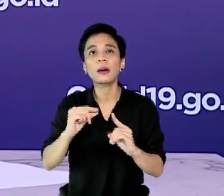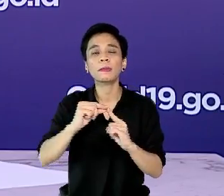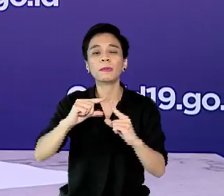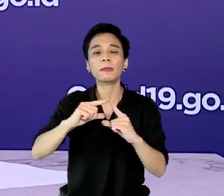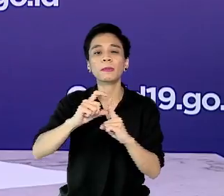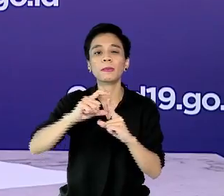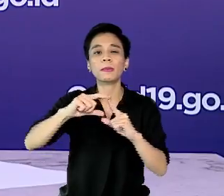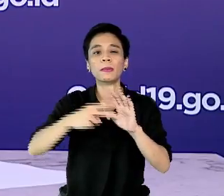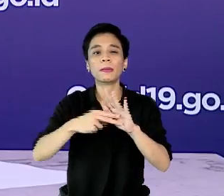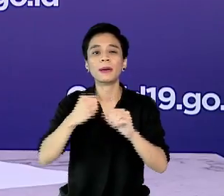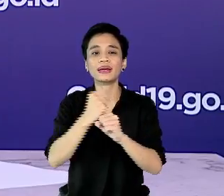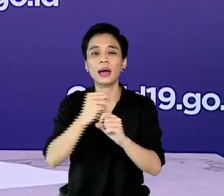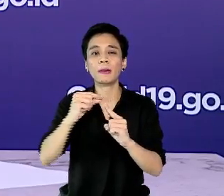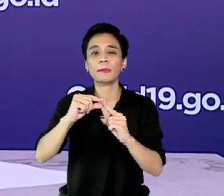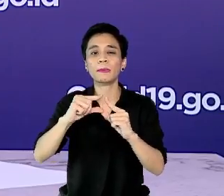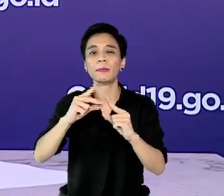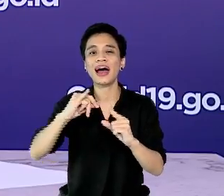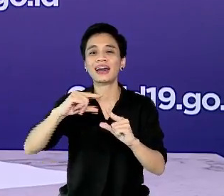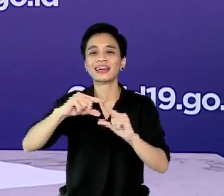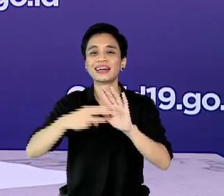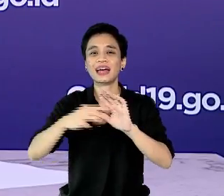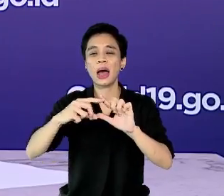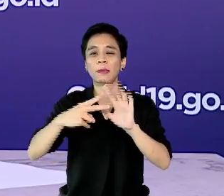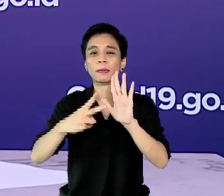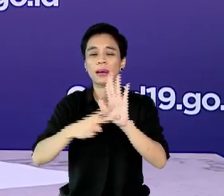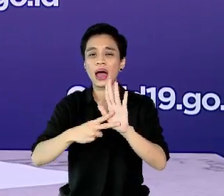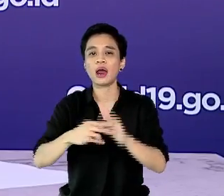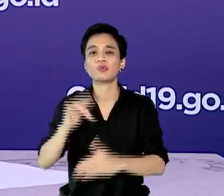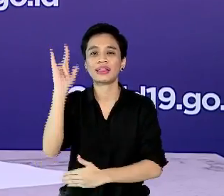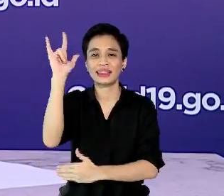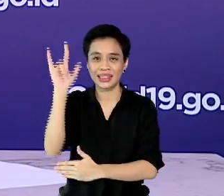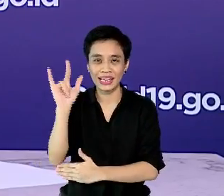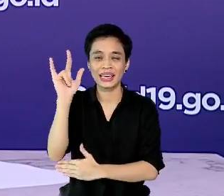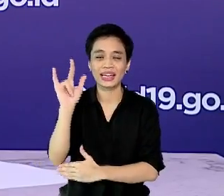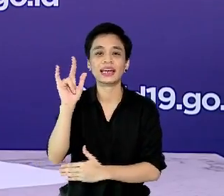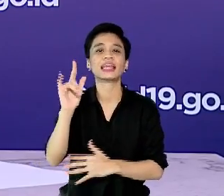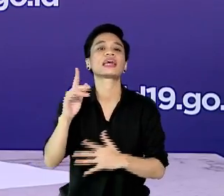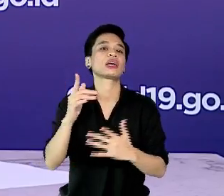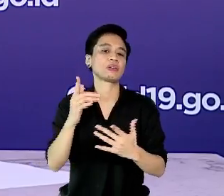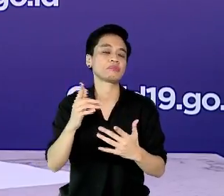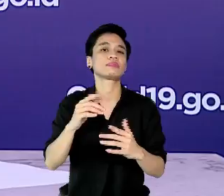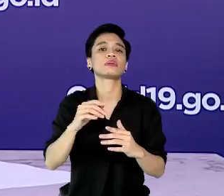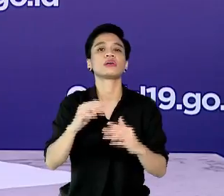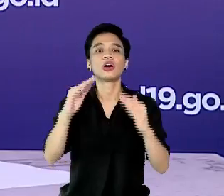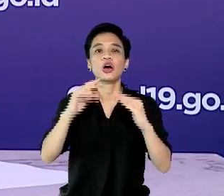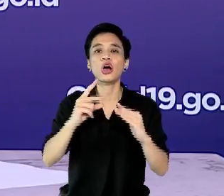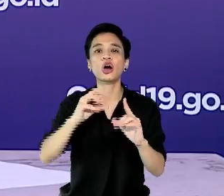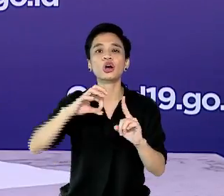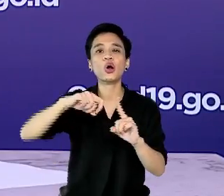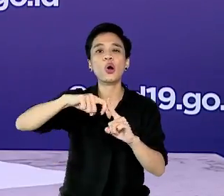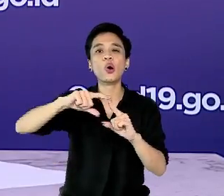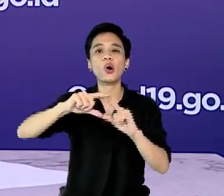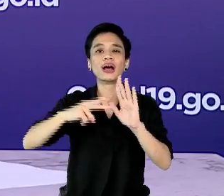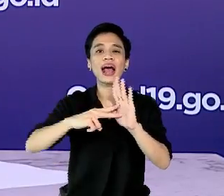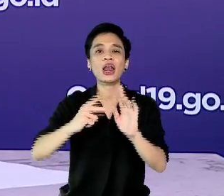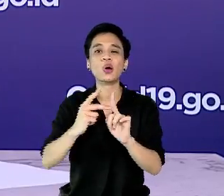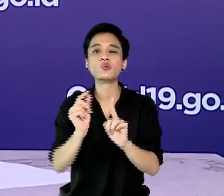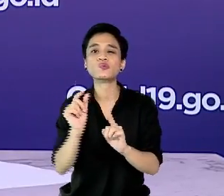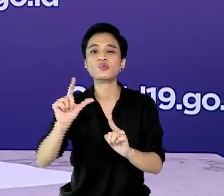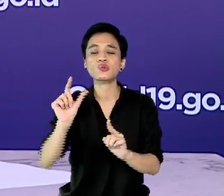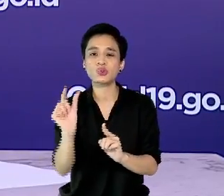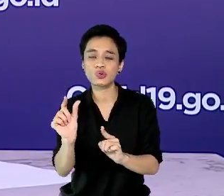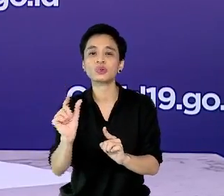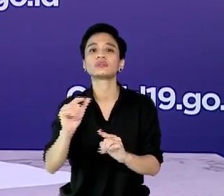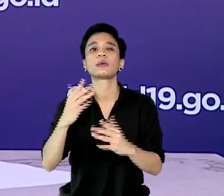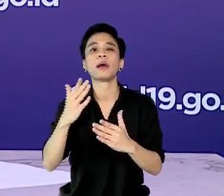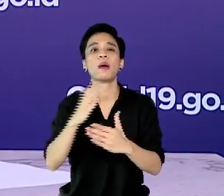Padang Pariaman, Pasaman Barat, dan Kota Bukit Tinggi di Provinsi Sumatera Barat, Kabupaten Rokan Hulu dan Kota Pekanbaru di